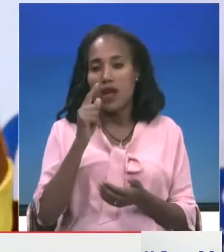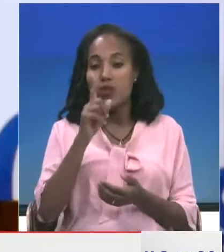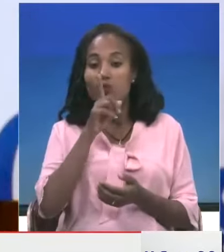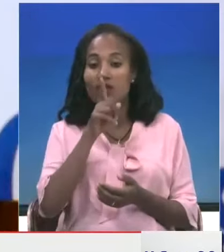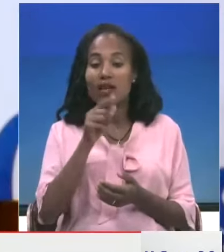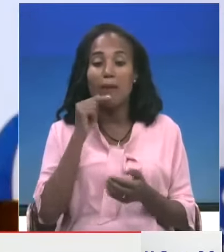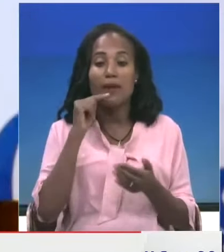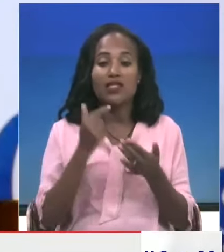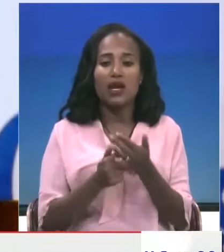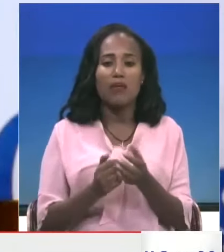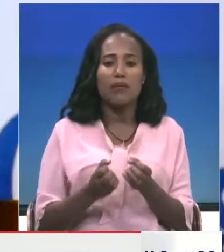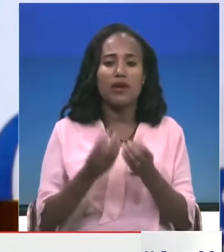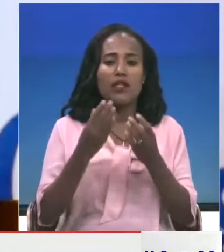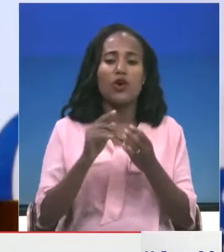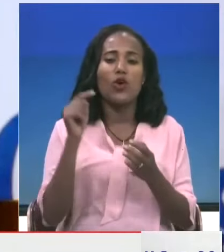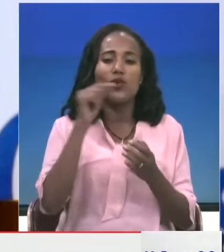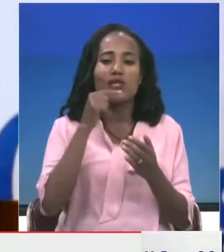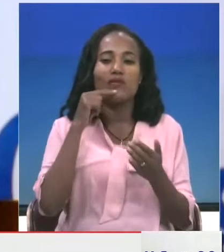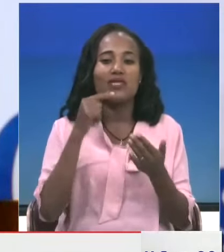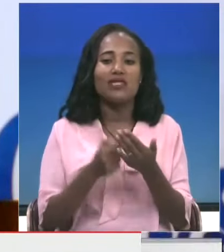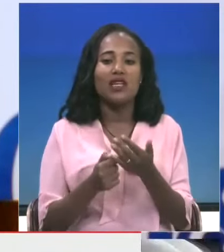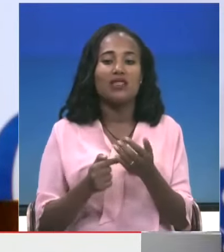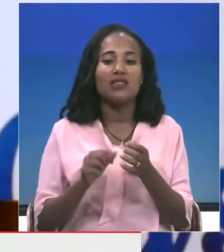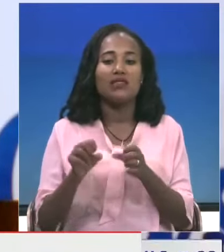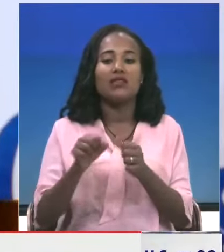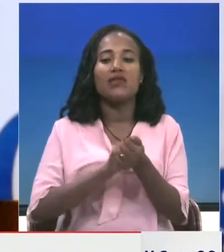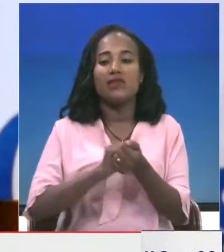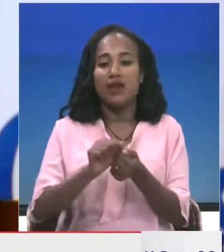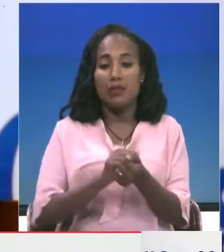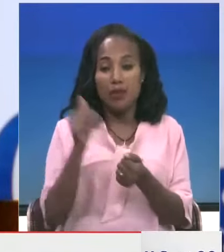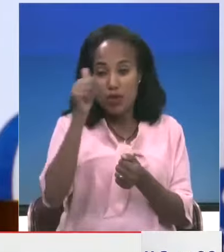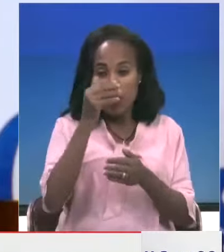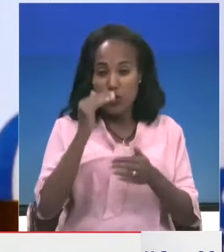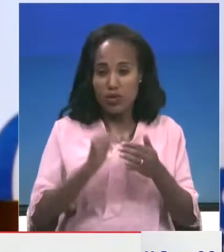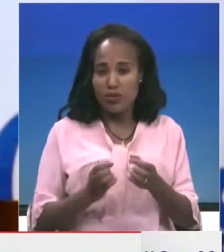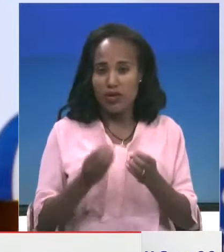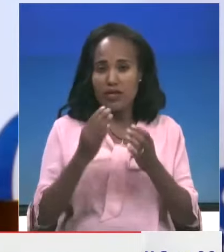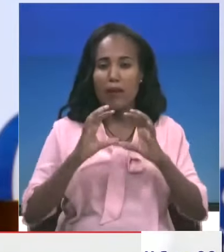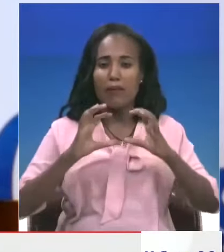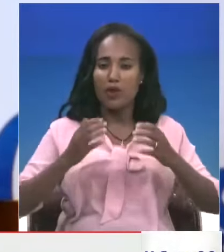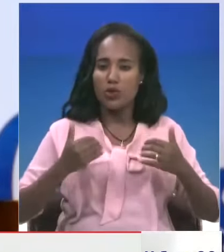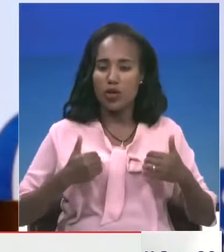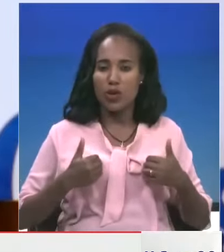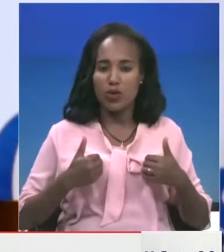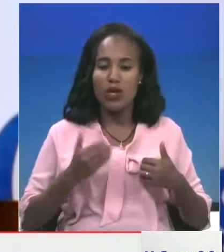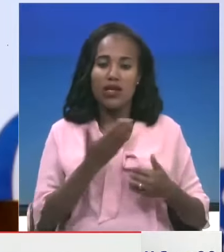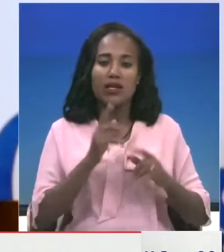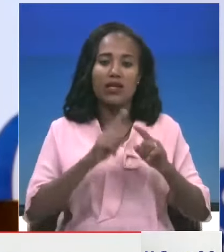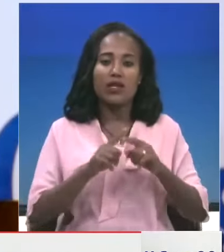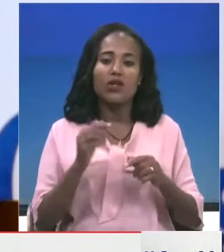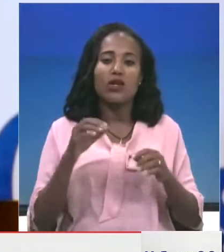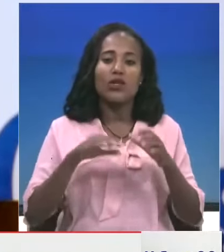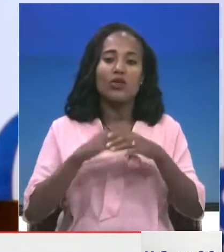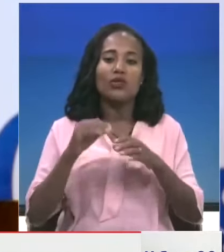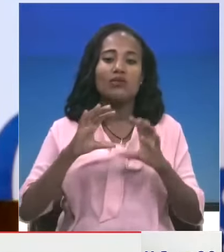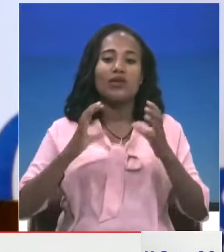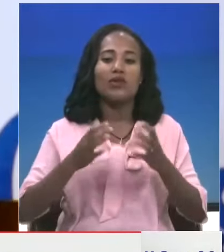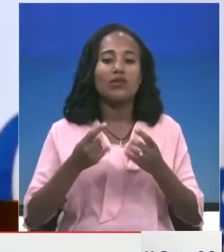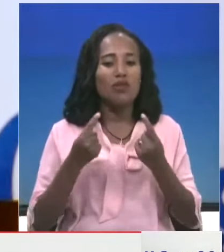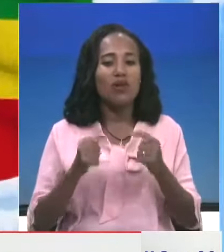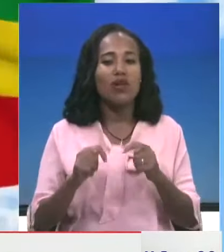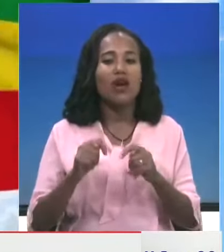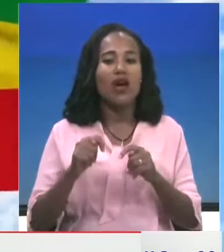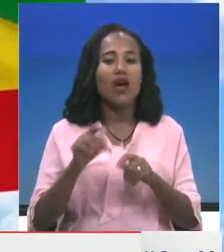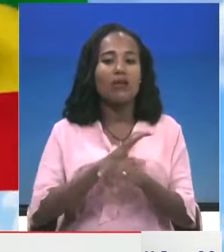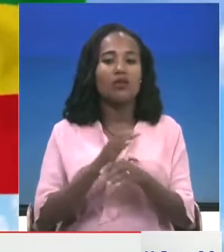እውነተኛ መረጃ በርካታ የውሸት መረጃን ሽባ ያደርጋል። በኢትዮጵያ ውስጥ በርካታ ሚዲያዎች አሉ። ነገር ግን የውጭ ሚዲያዎችን የመሞገት